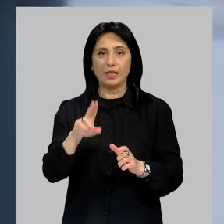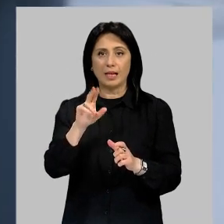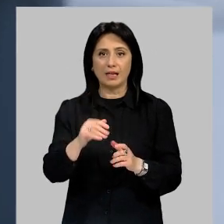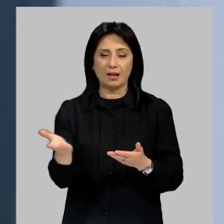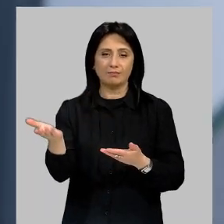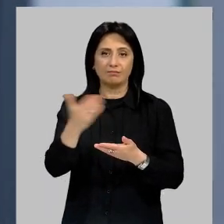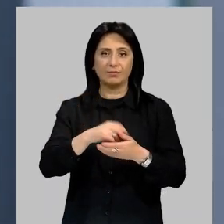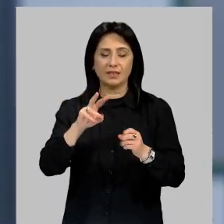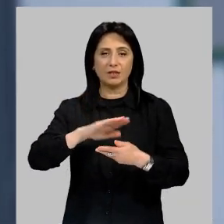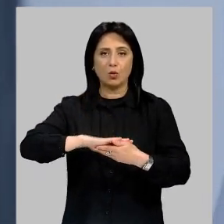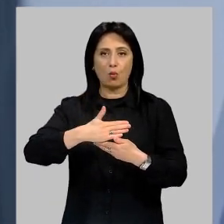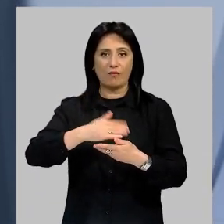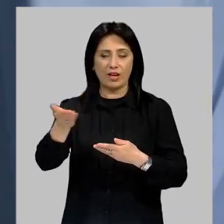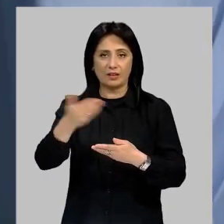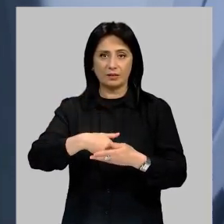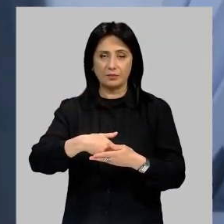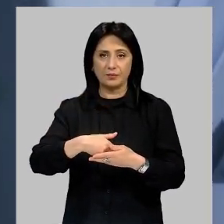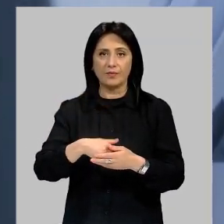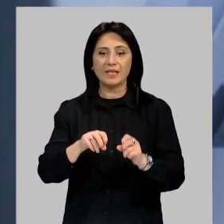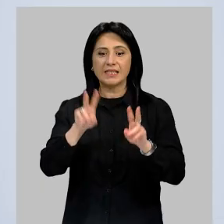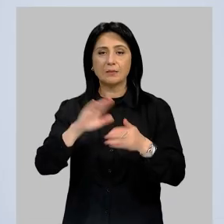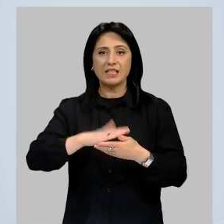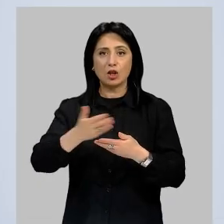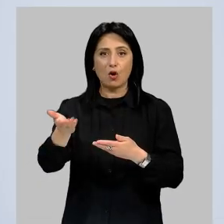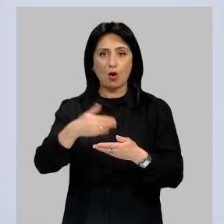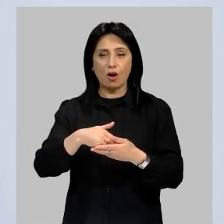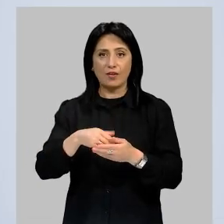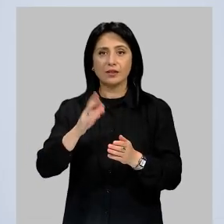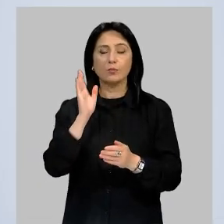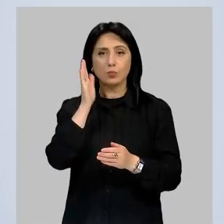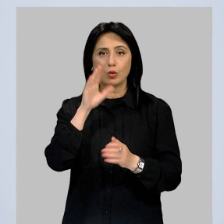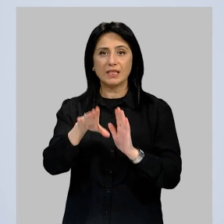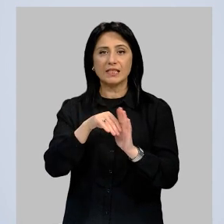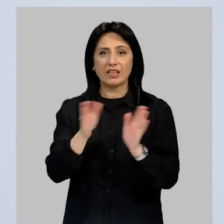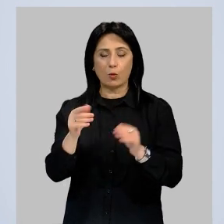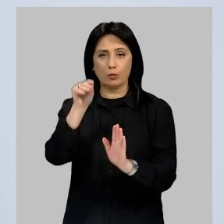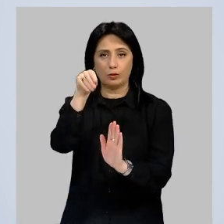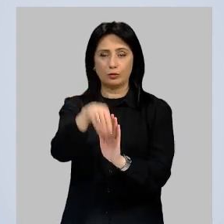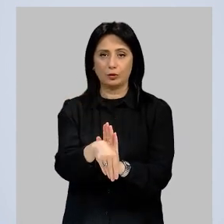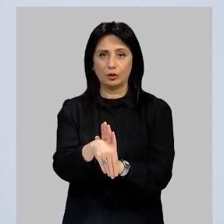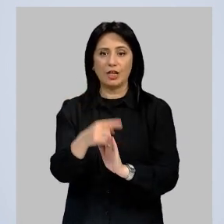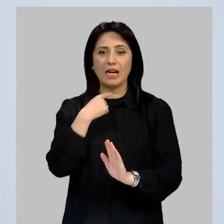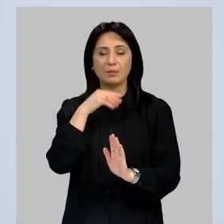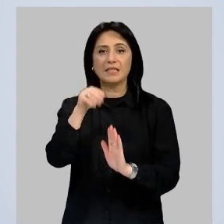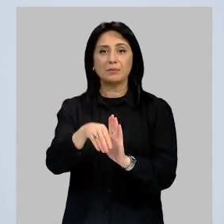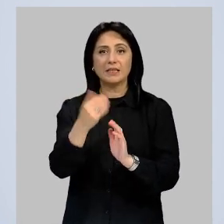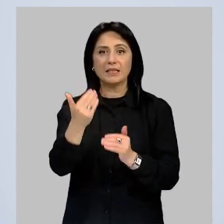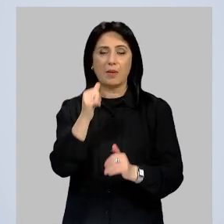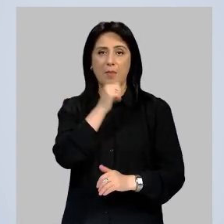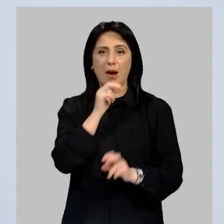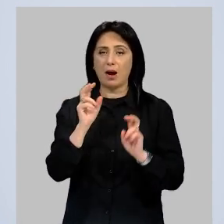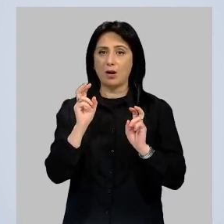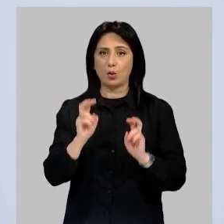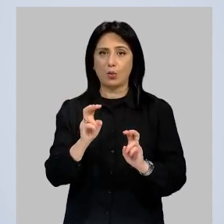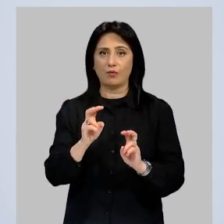converti. Specialuri converti muatavset sărceunu cutși. Xmis mitsema parulia. Cabinăși foto da